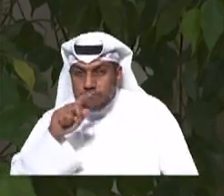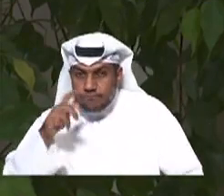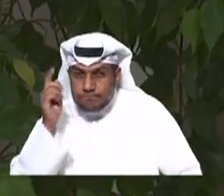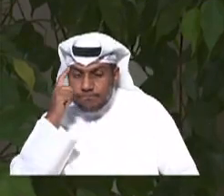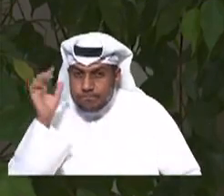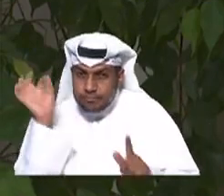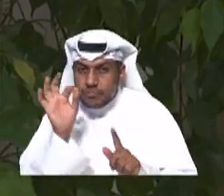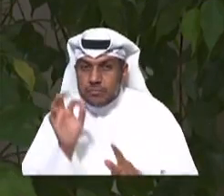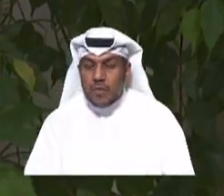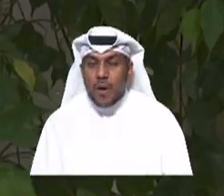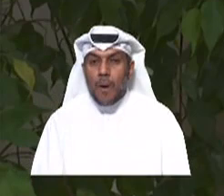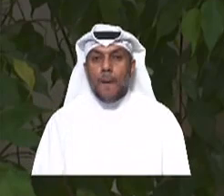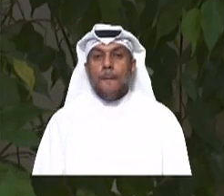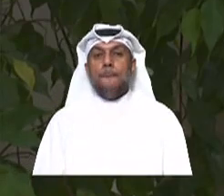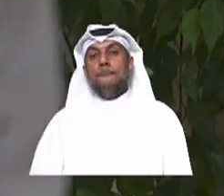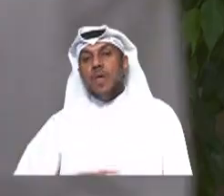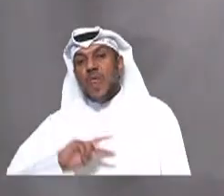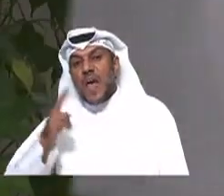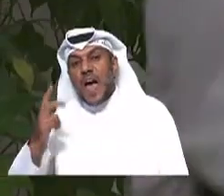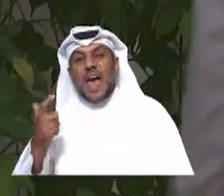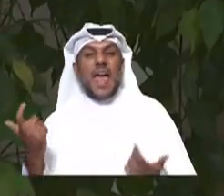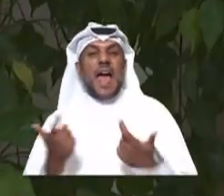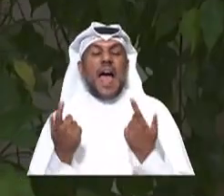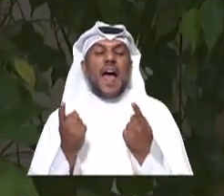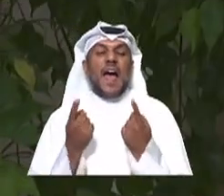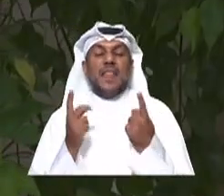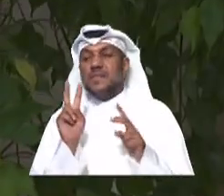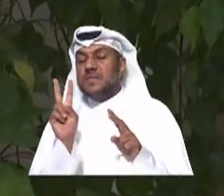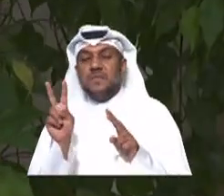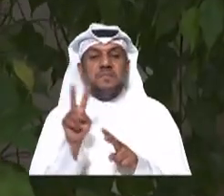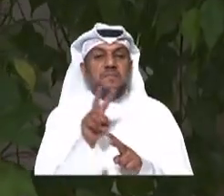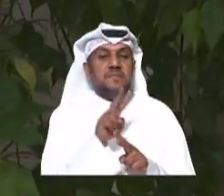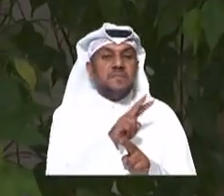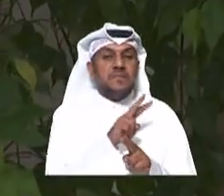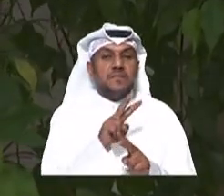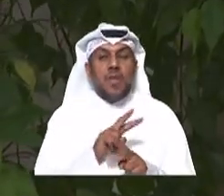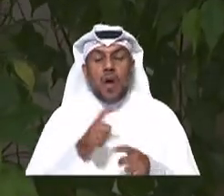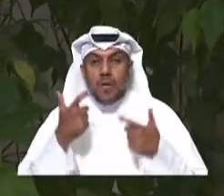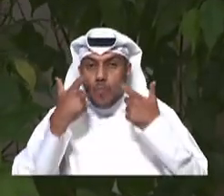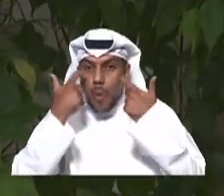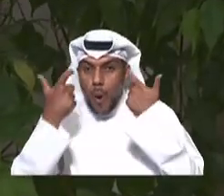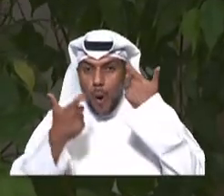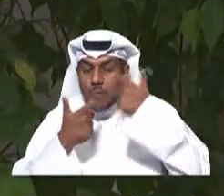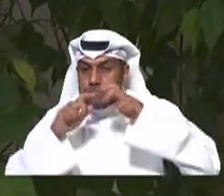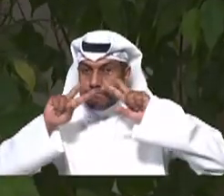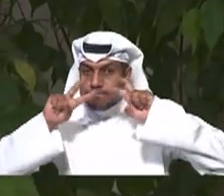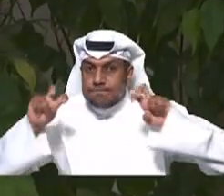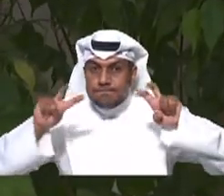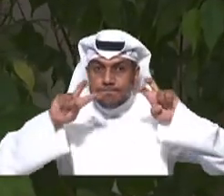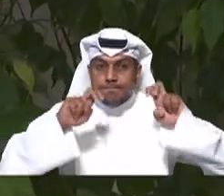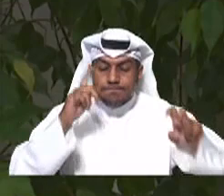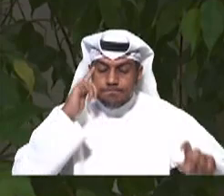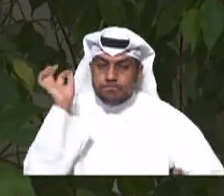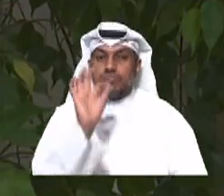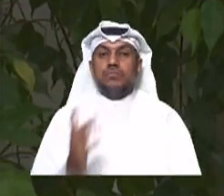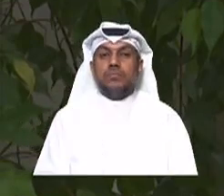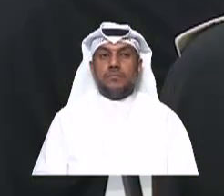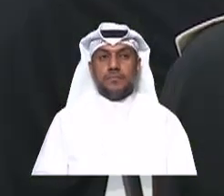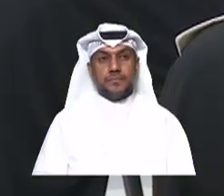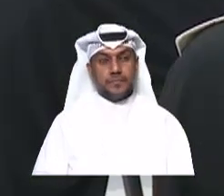بين المشرف والمراقب، وإن احنا دورنا كمراقب إن نشوف عملية انتخابية إن تكون بطريقتها